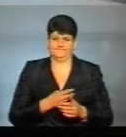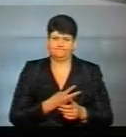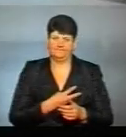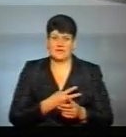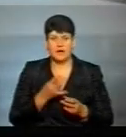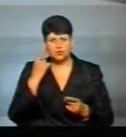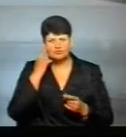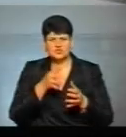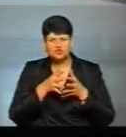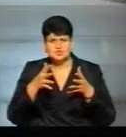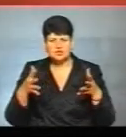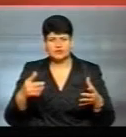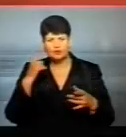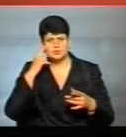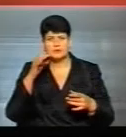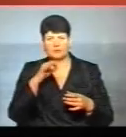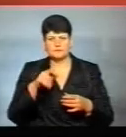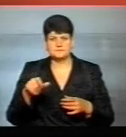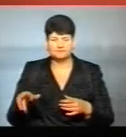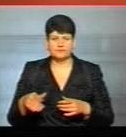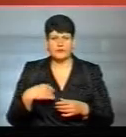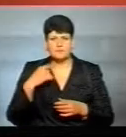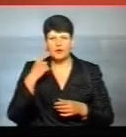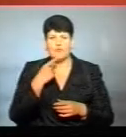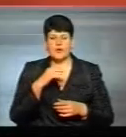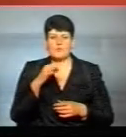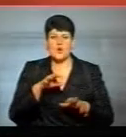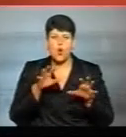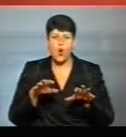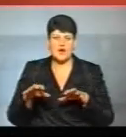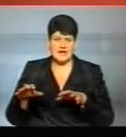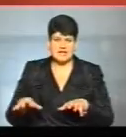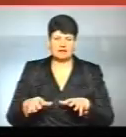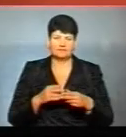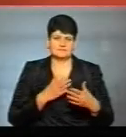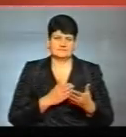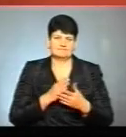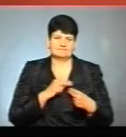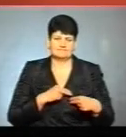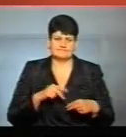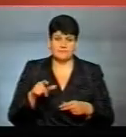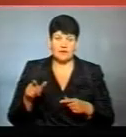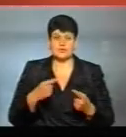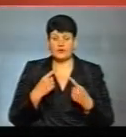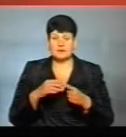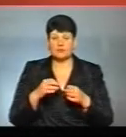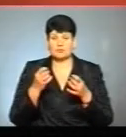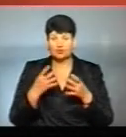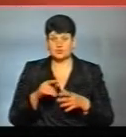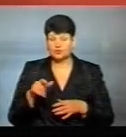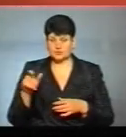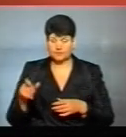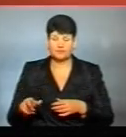думати трошки ширше, і думати про… Це ми говоримо про голів, так? Про голів, так. Голів, апарат, так. Якщо ми говоримо про простого мешканця, якщо йому